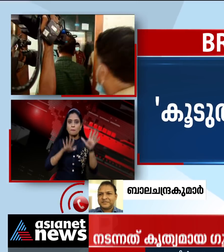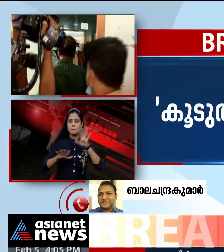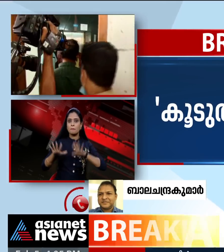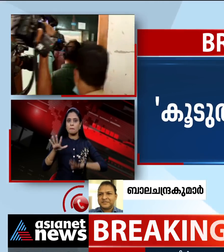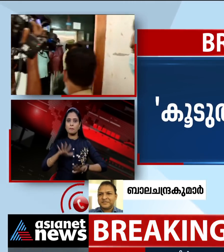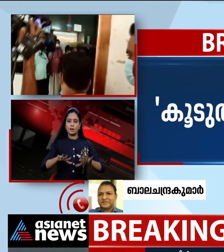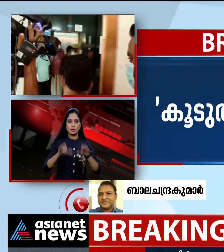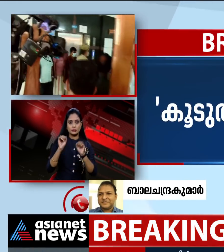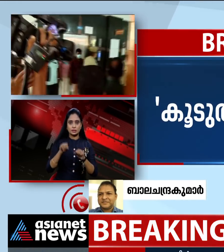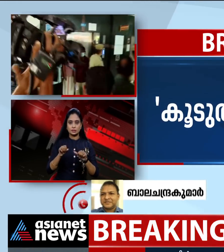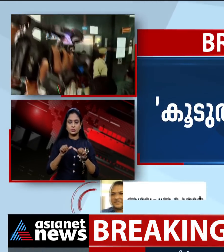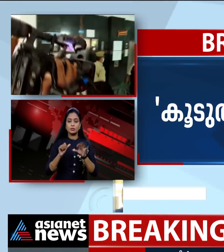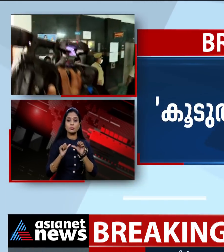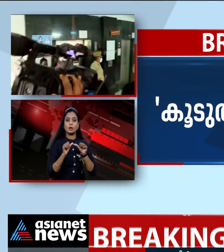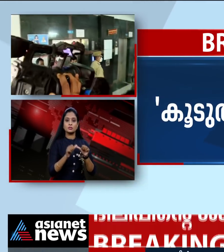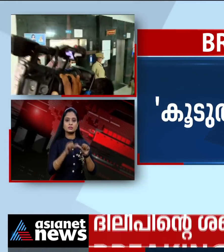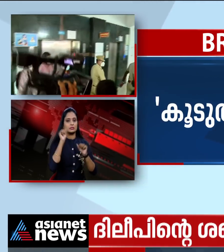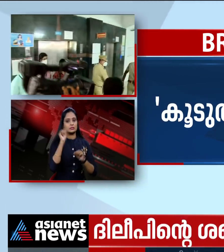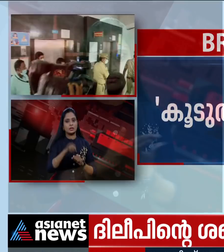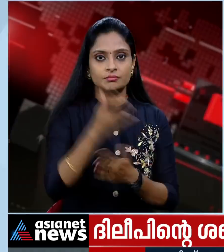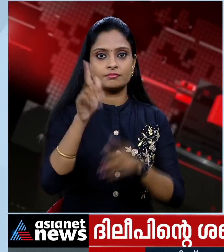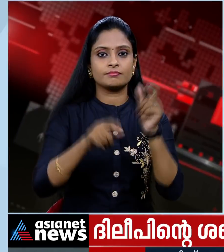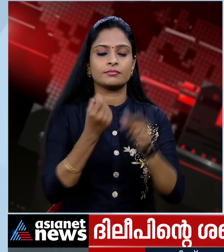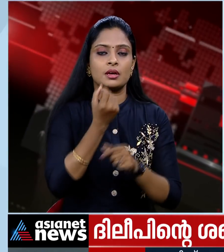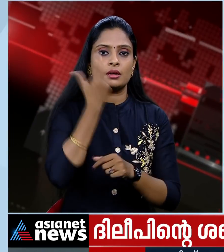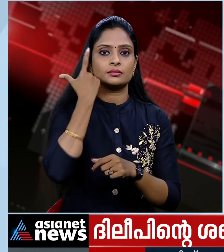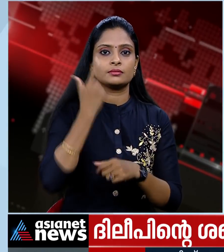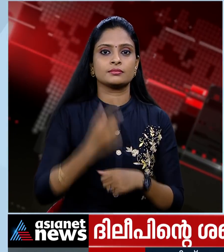അതെ, ശരിയായ ഗൂഢാലോചനയാണ് നടന്നതെന്ന് ഇപ്പൊ ജനങ്ങൾക്ക് മനസ്സിലാകും.